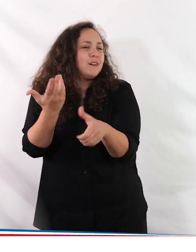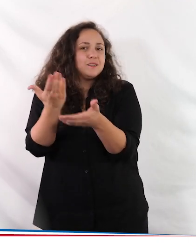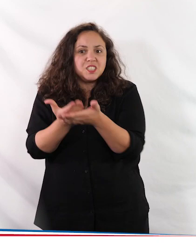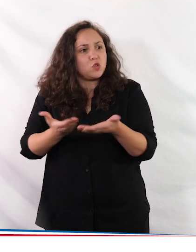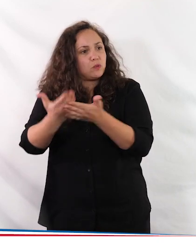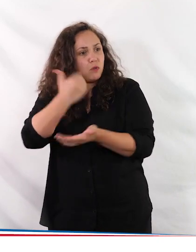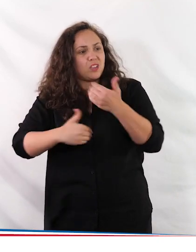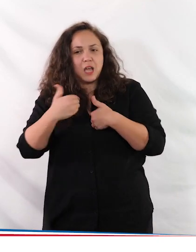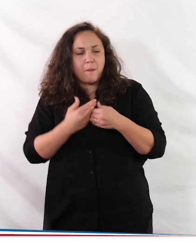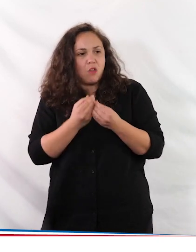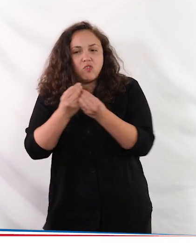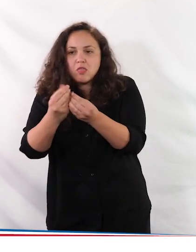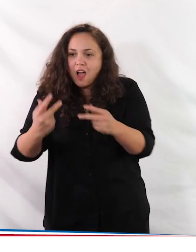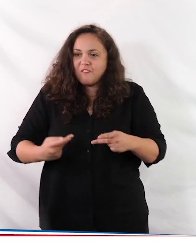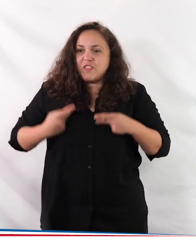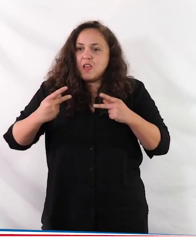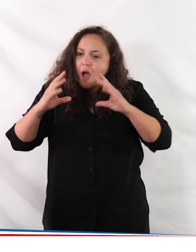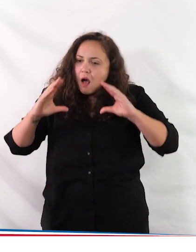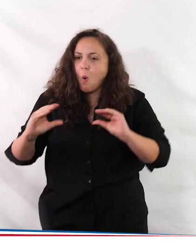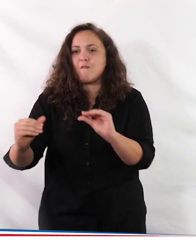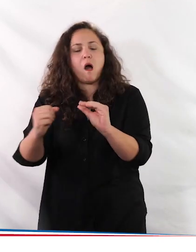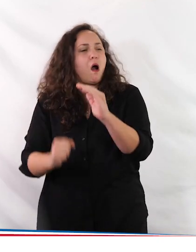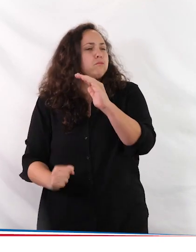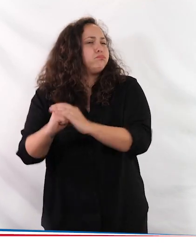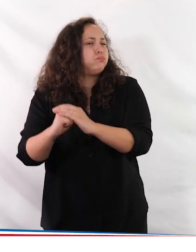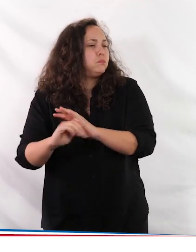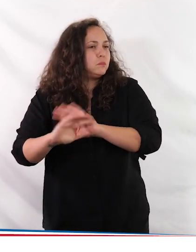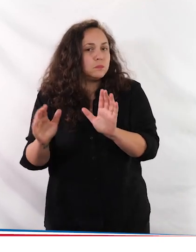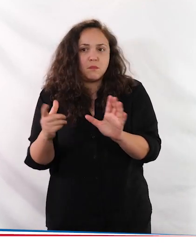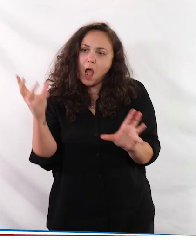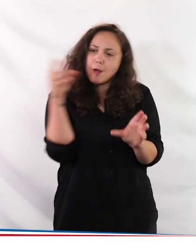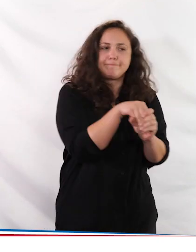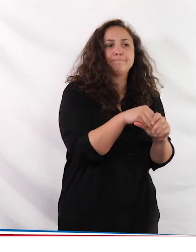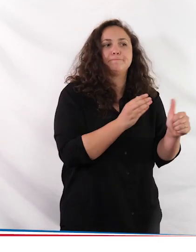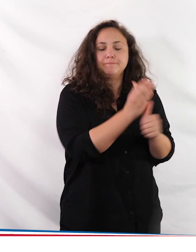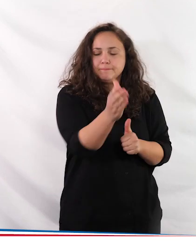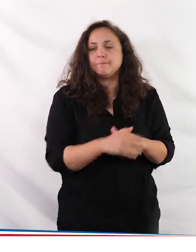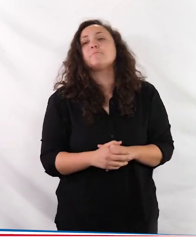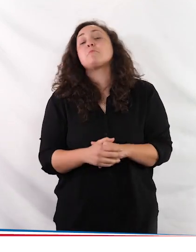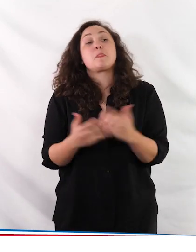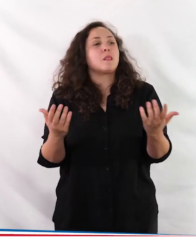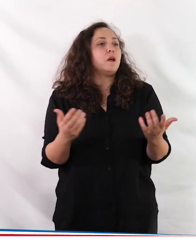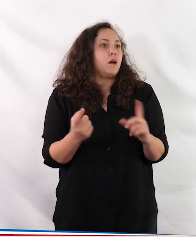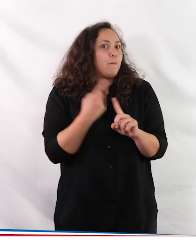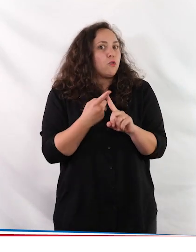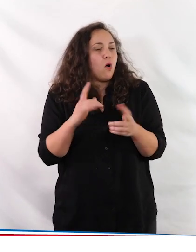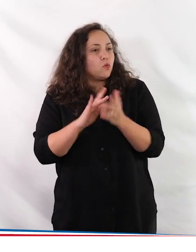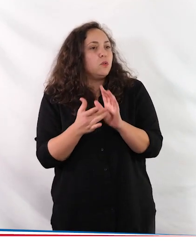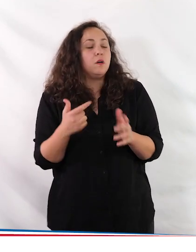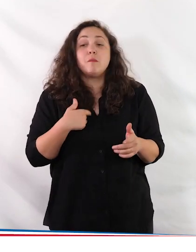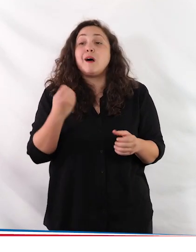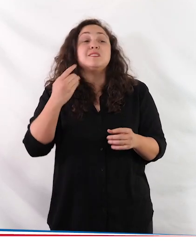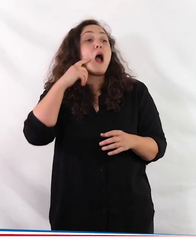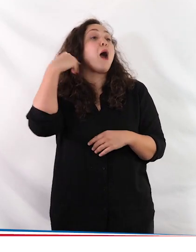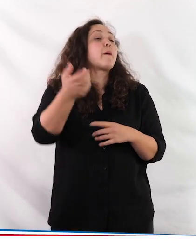nos concitoyennes et concitoyens qui sont en situation de handicap. Donc l'intégrer à cet endroit-là. Ensuite, pour qu'on